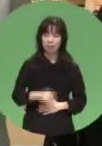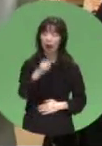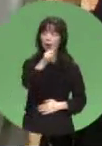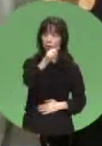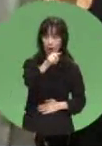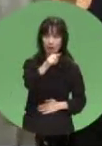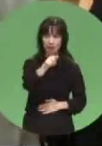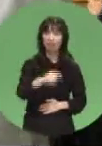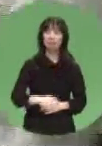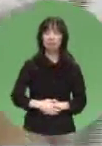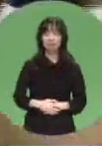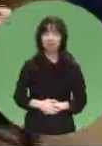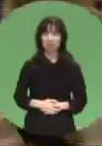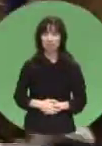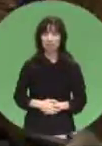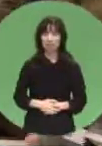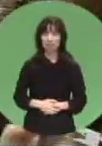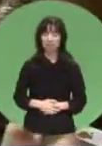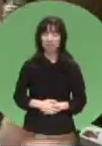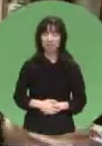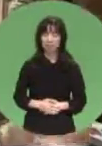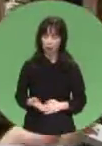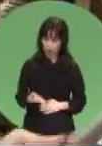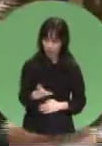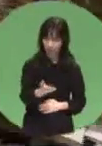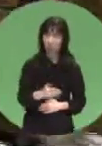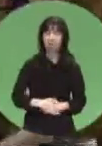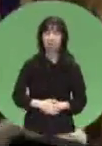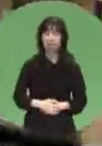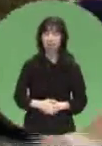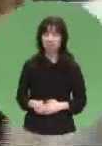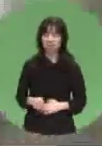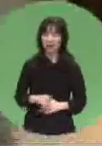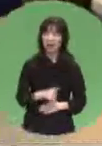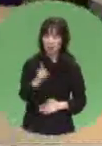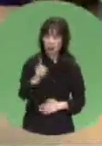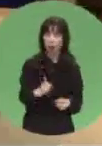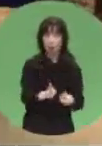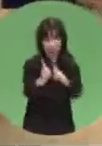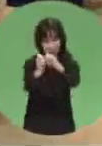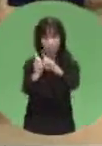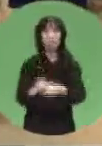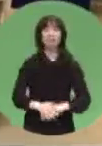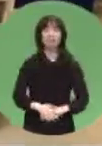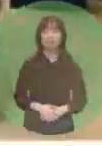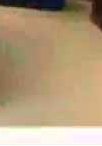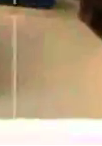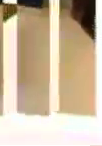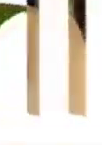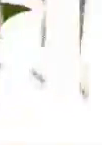い、いいんですか？ はい、はい、せっかくですので、はい、 行きましょう、はい、行きましょう、はい、行きまし